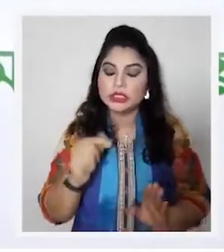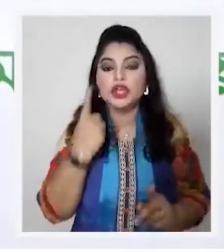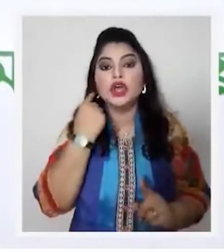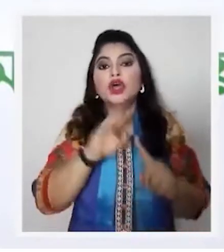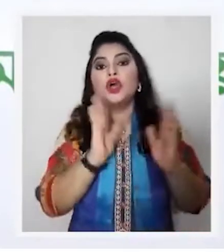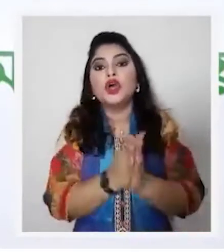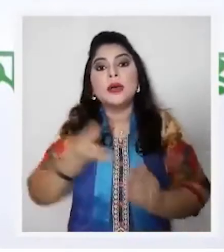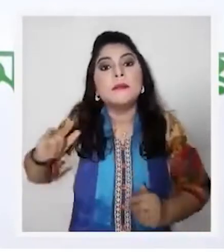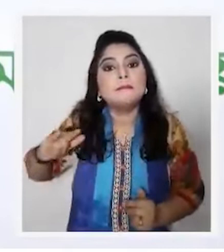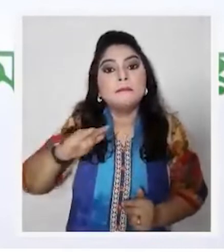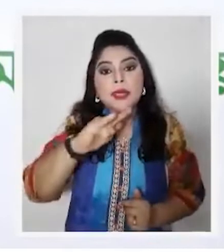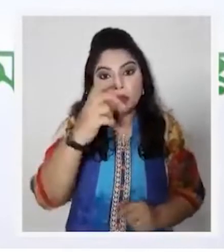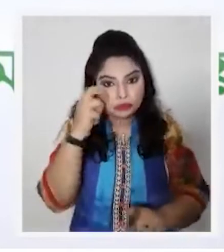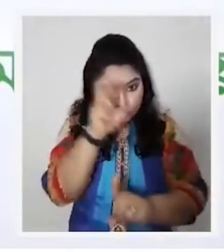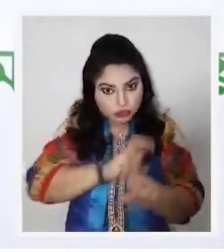চিকিৎসক।